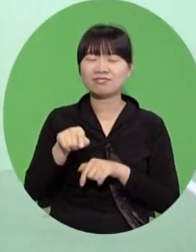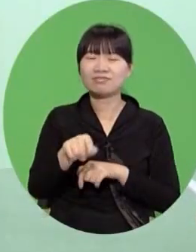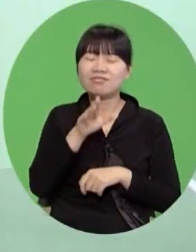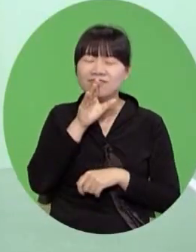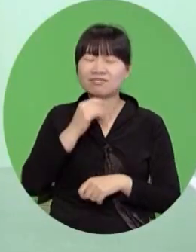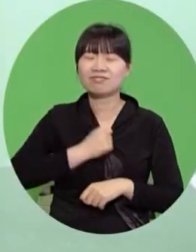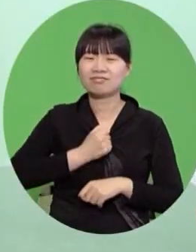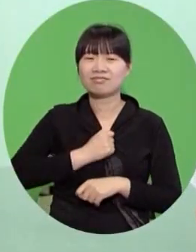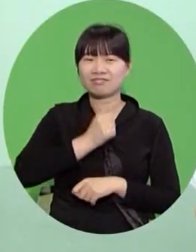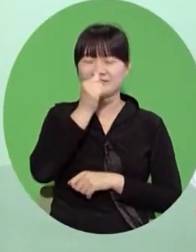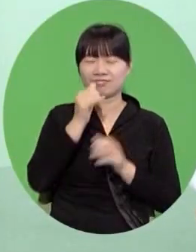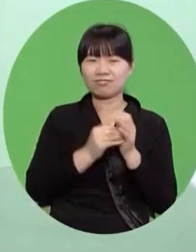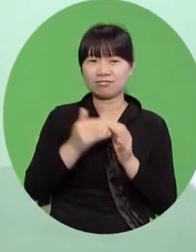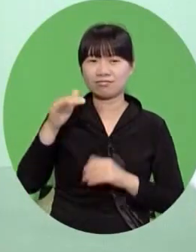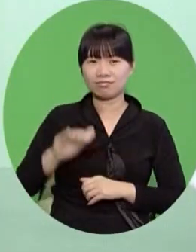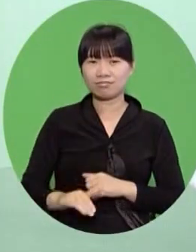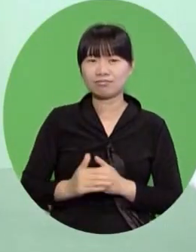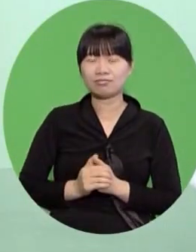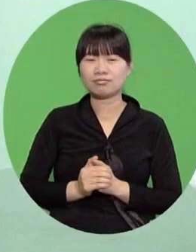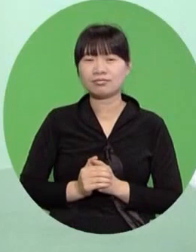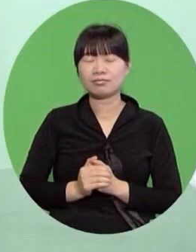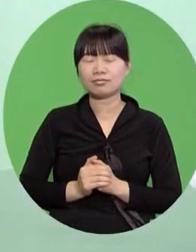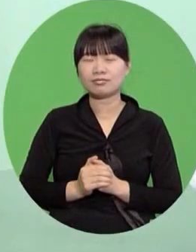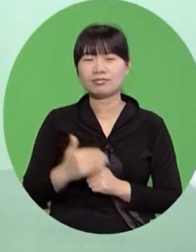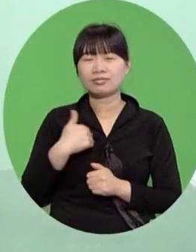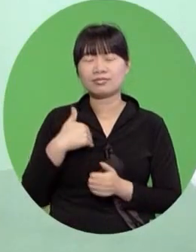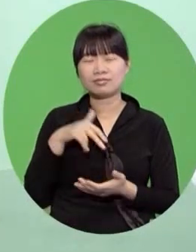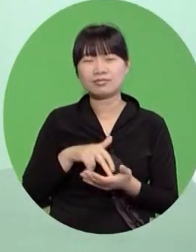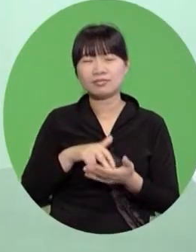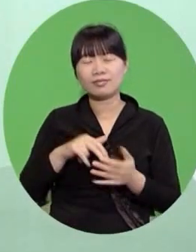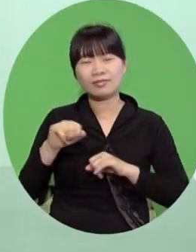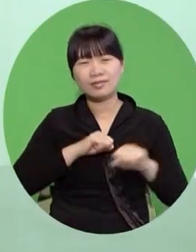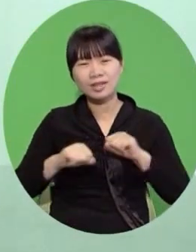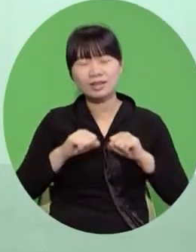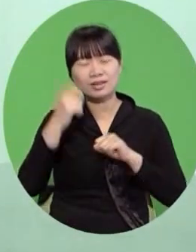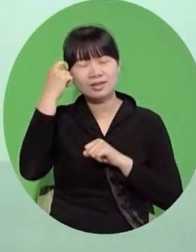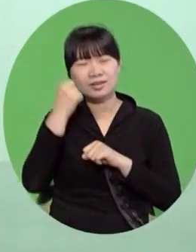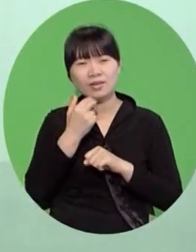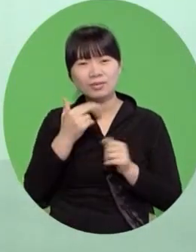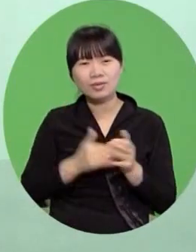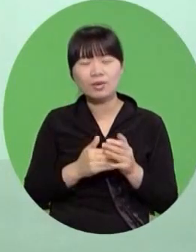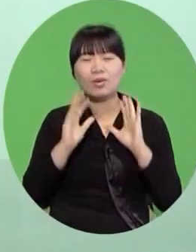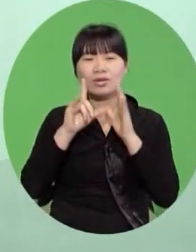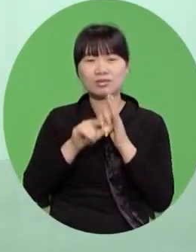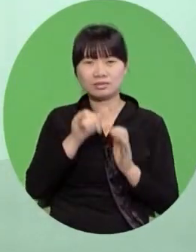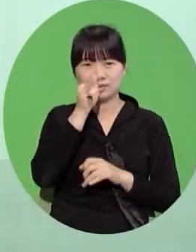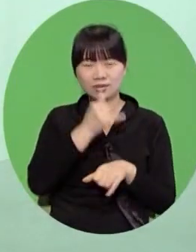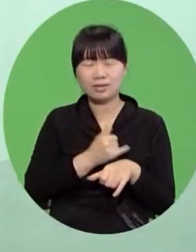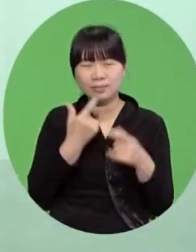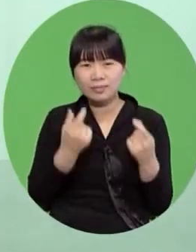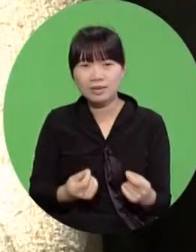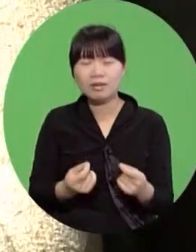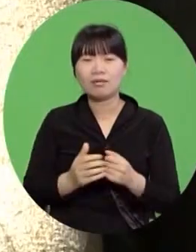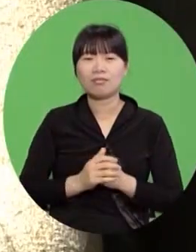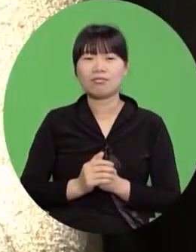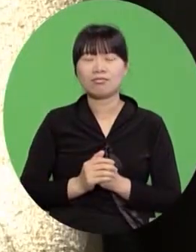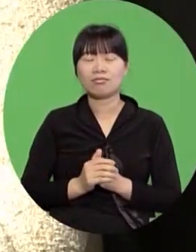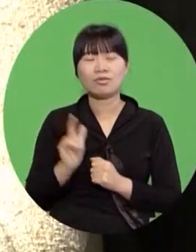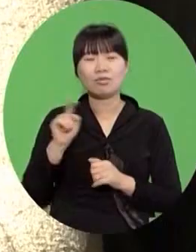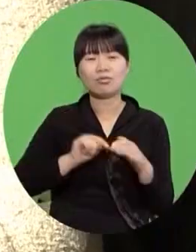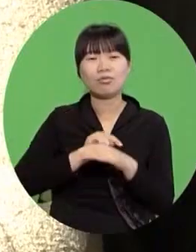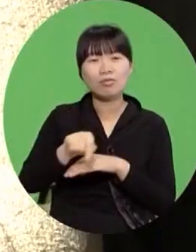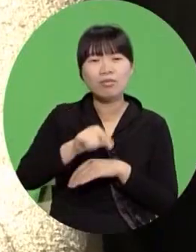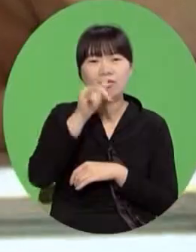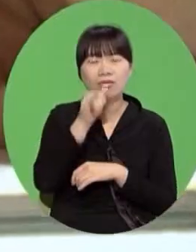정말 답답했거든요. 근데 저도 그렇게 활발한 성격은 아니고 어릴 때 저도 그랬던 것 같아요. 그렇게 어디